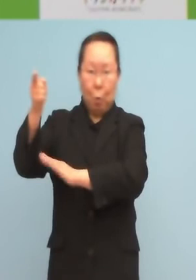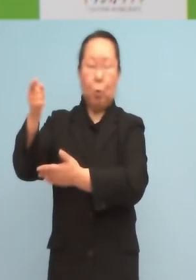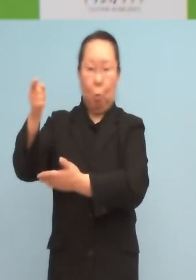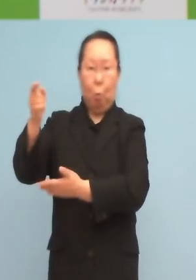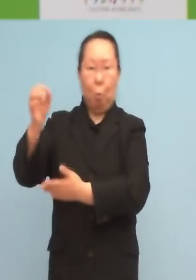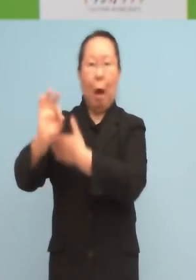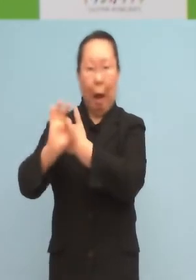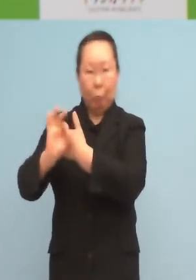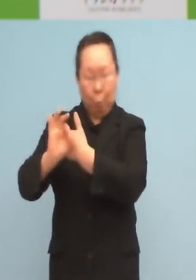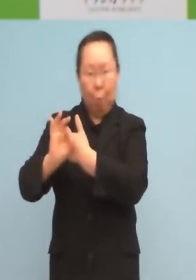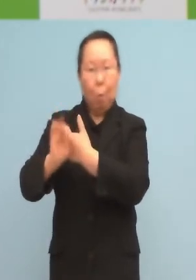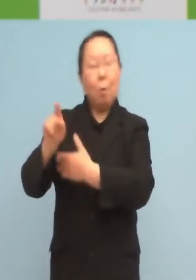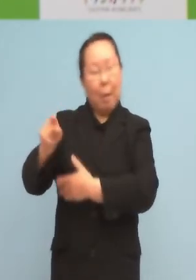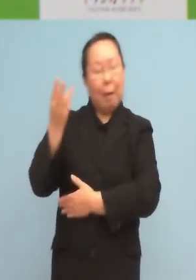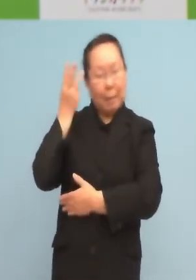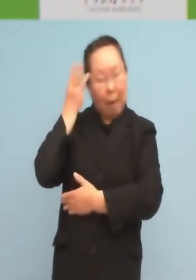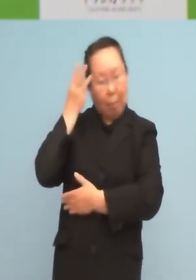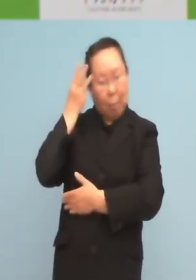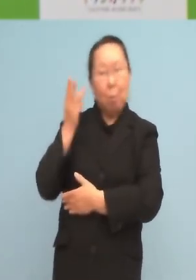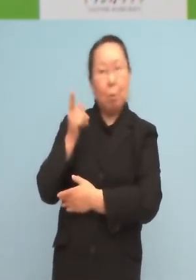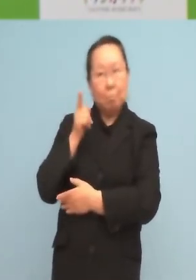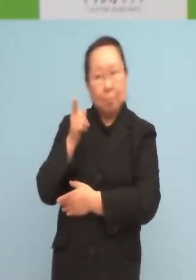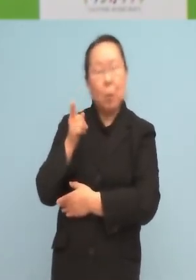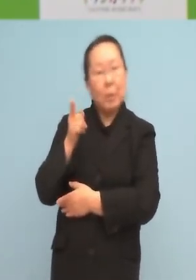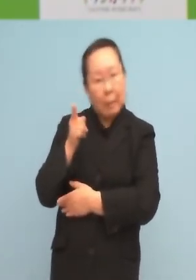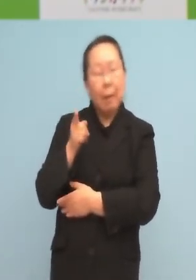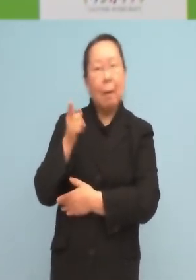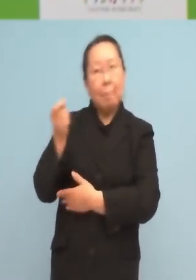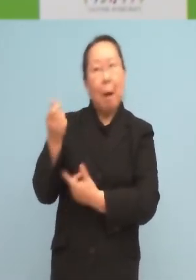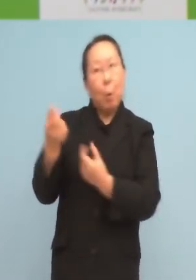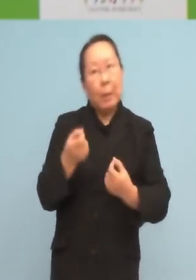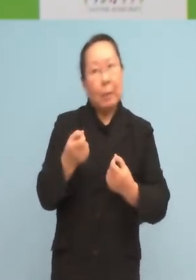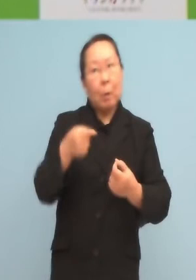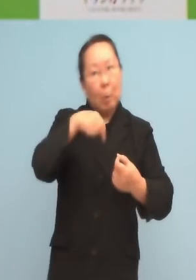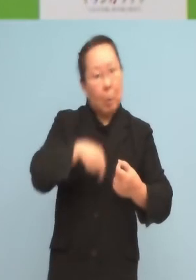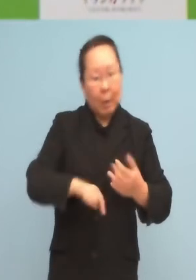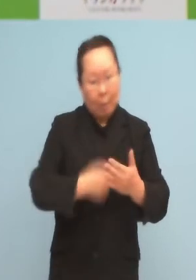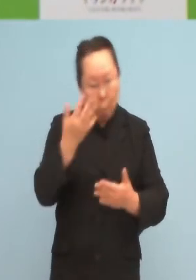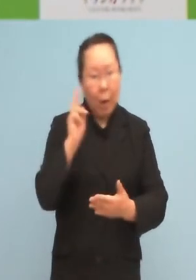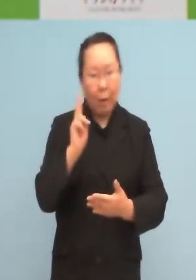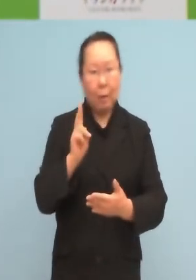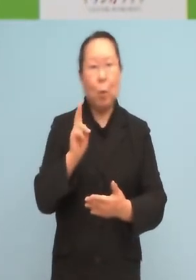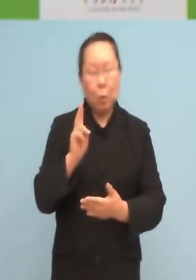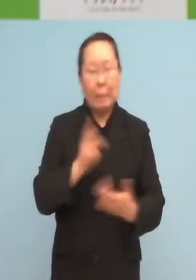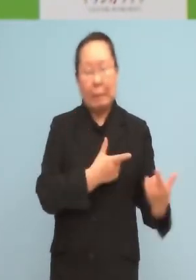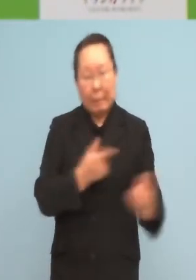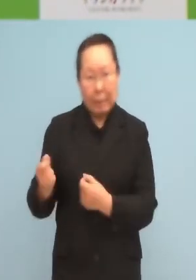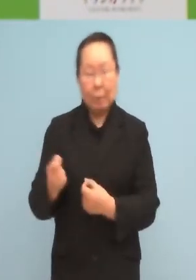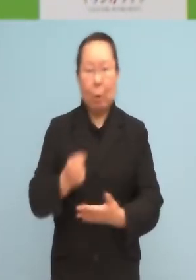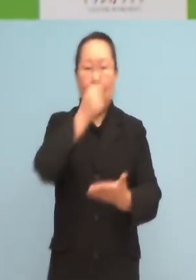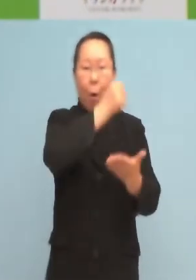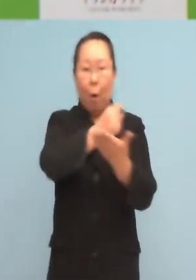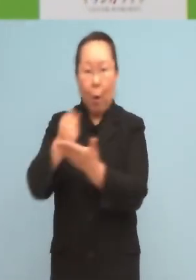ある意味、まあ、多山の石っていうかね、そういうことが道庁の中で起こらないようにしっかりと、まあ、決裁文書も